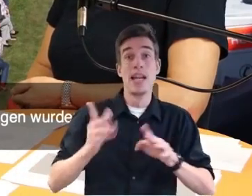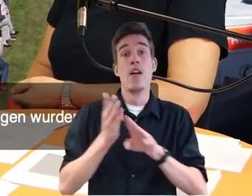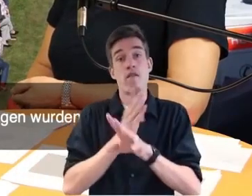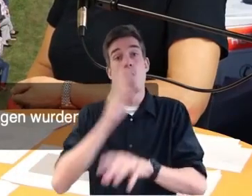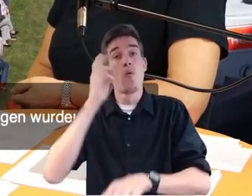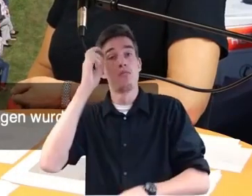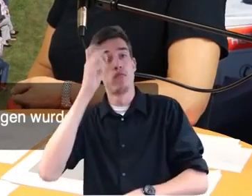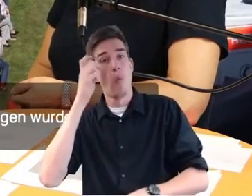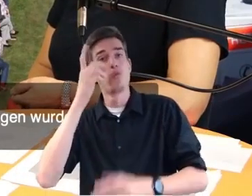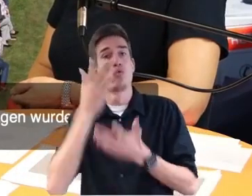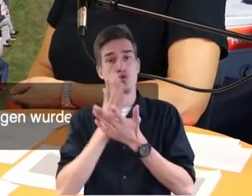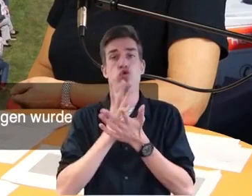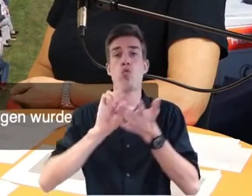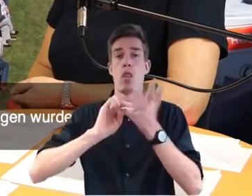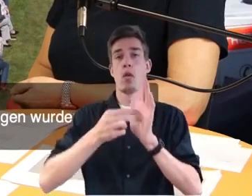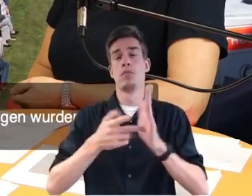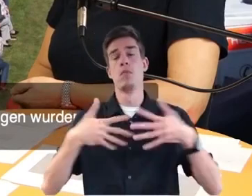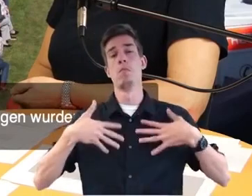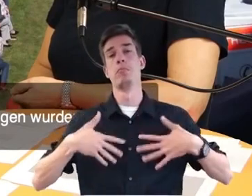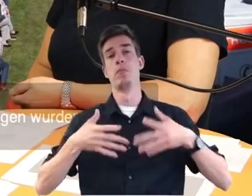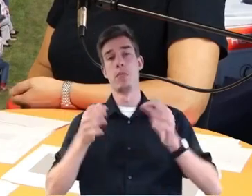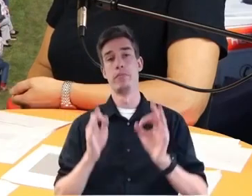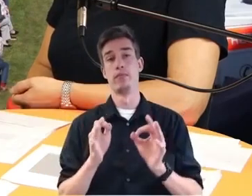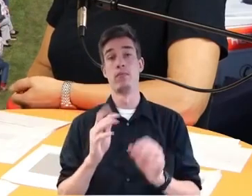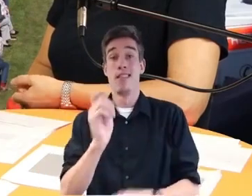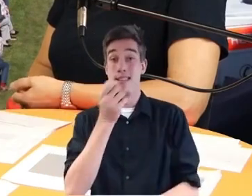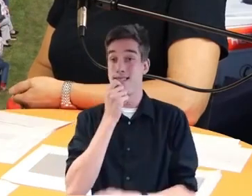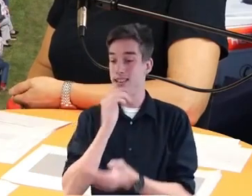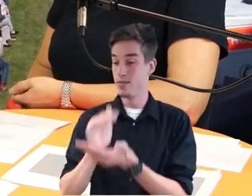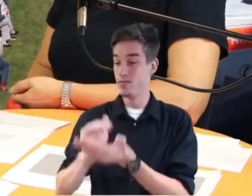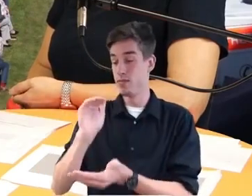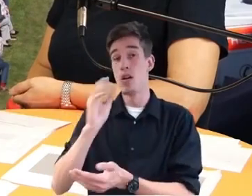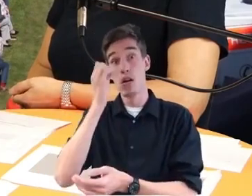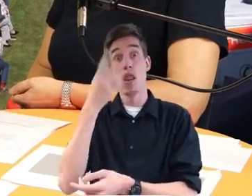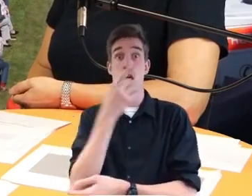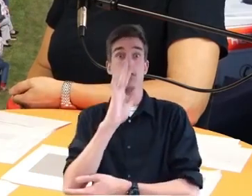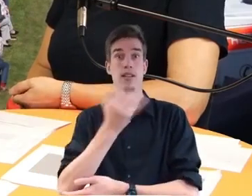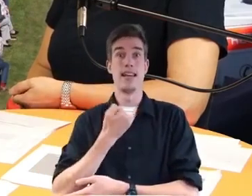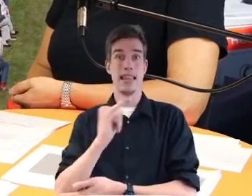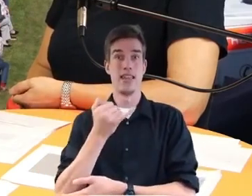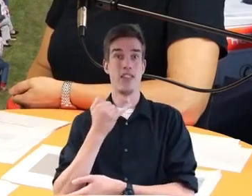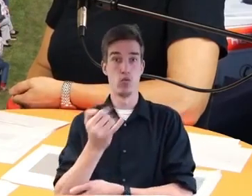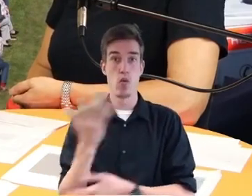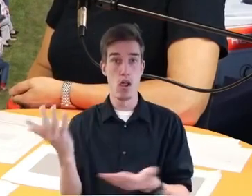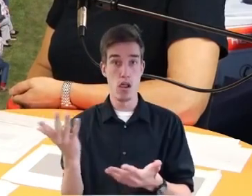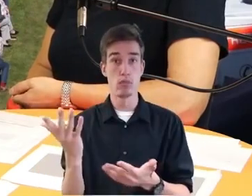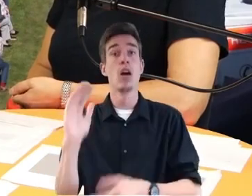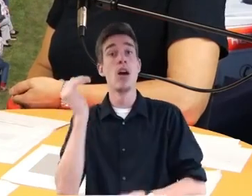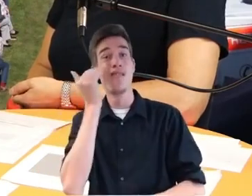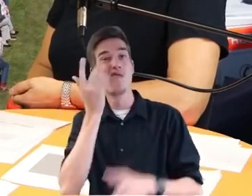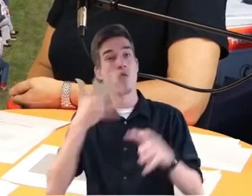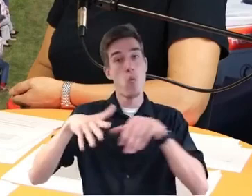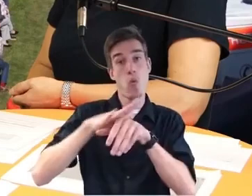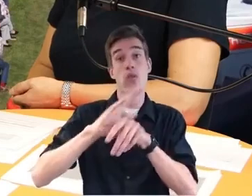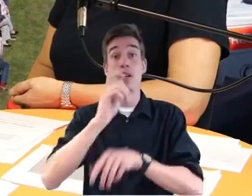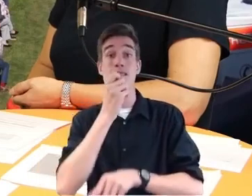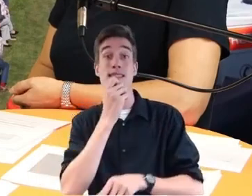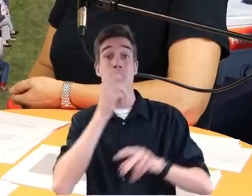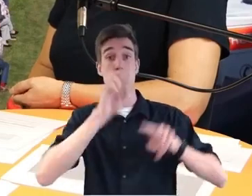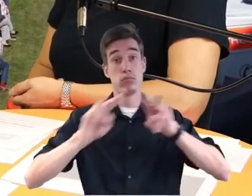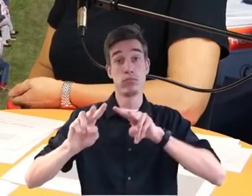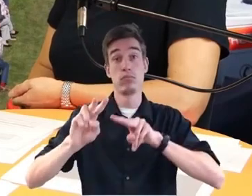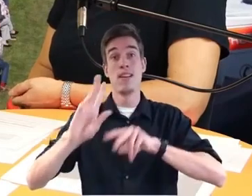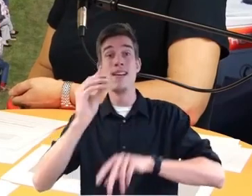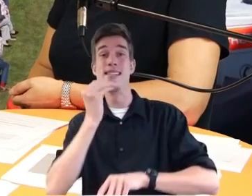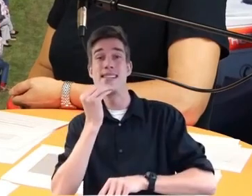Vorsorgemaßnahmen getroffen hat. Aber gerade so ein Vorrat ist natürlich was sehr Individuelles. Jeder hat unterschiedliche Vorlieben und